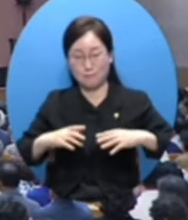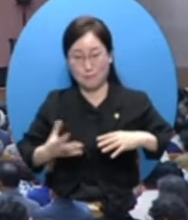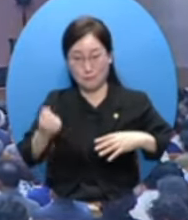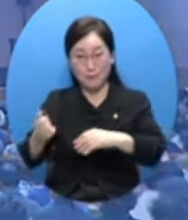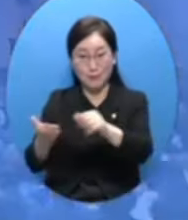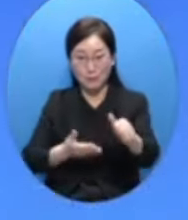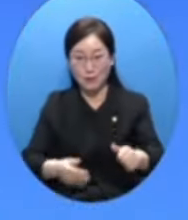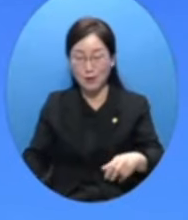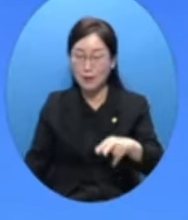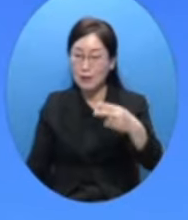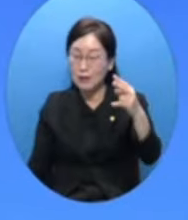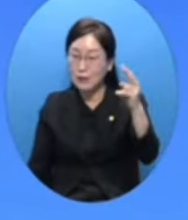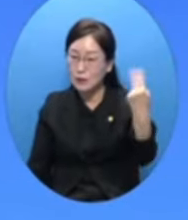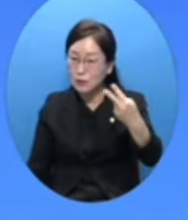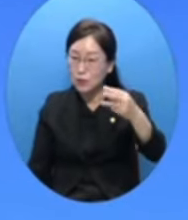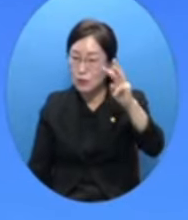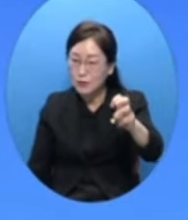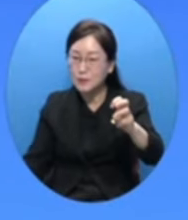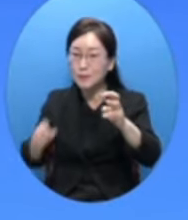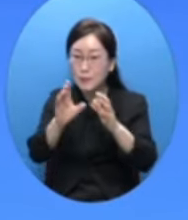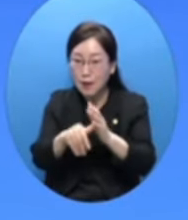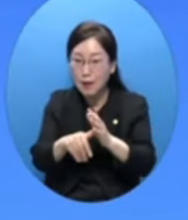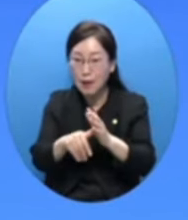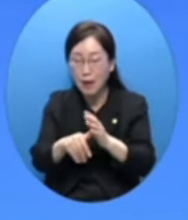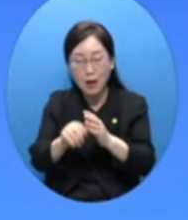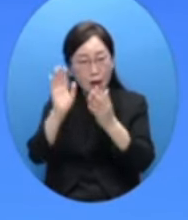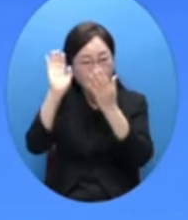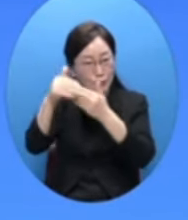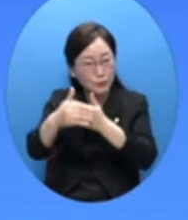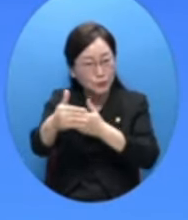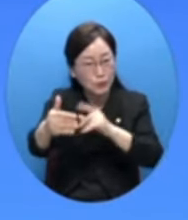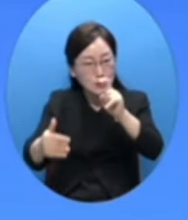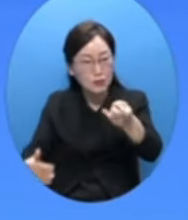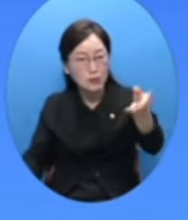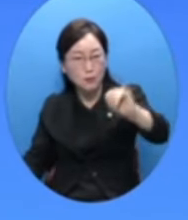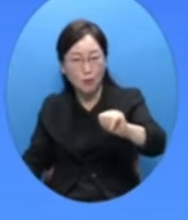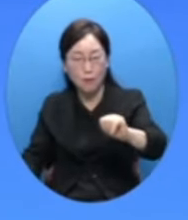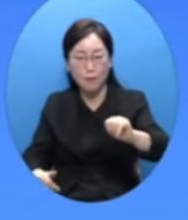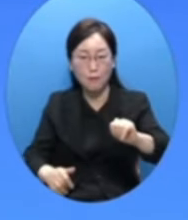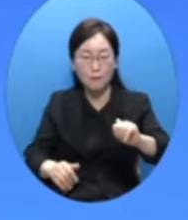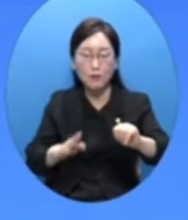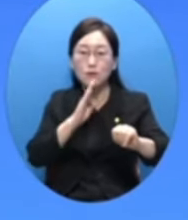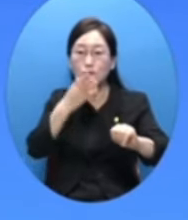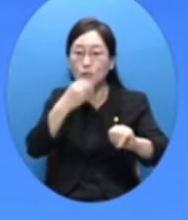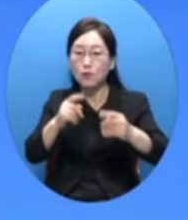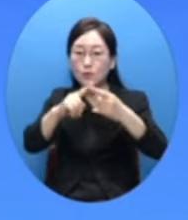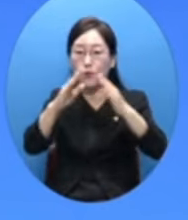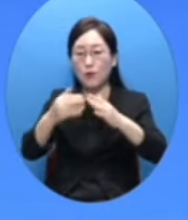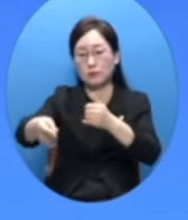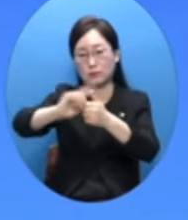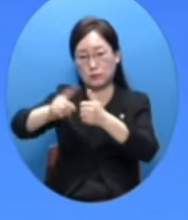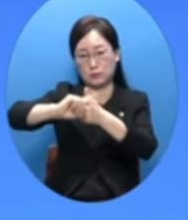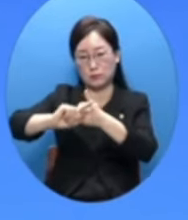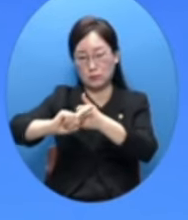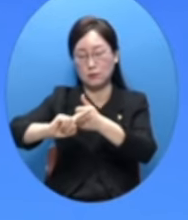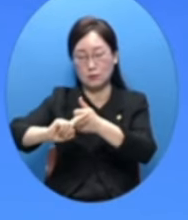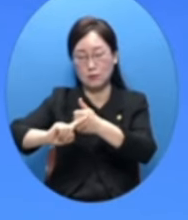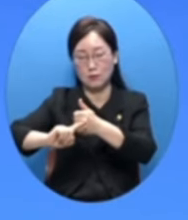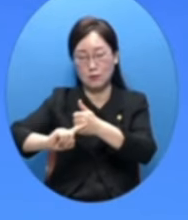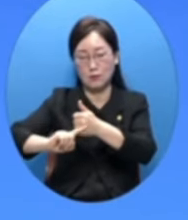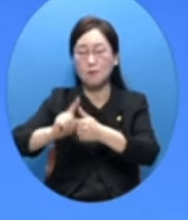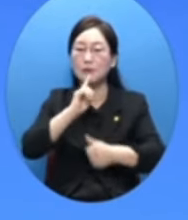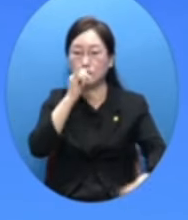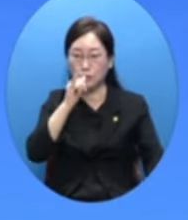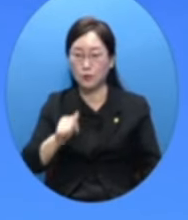약 10억 명이 넘는 사람들이 우리 순복음 성령운동에 참여할 것을 저들이 말씀하고 있습니다. 우리 지금